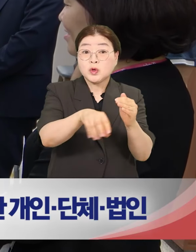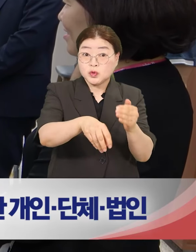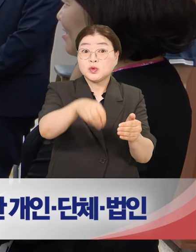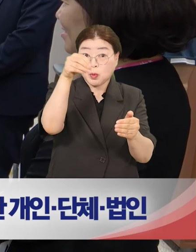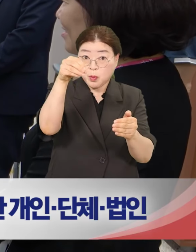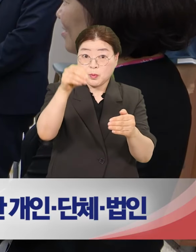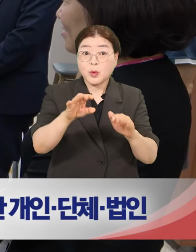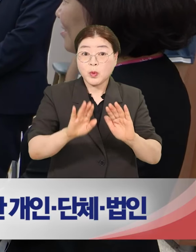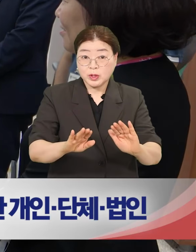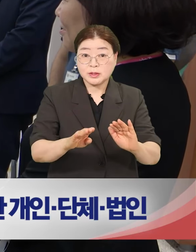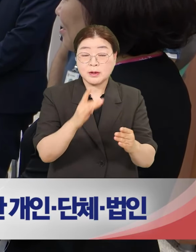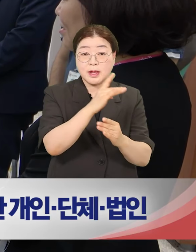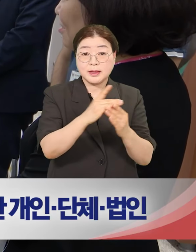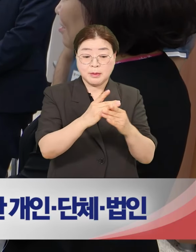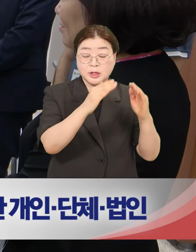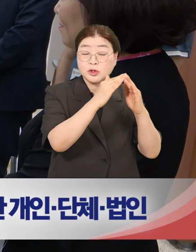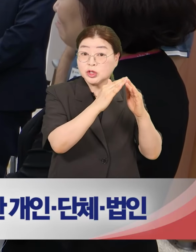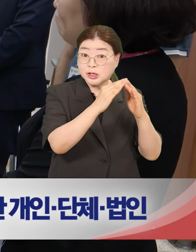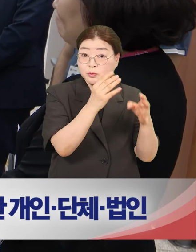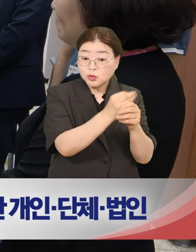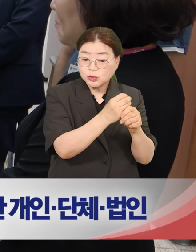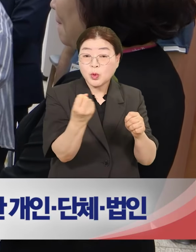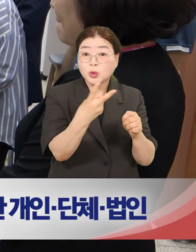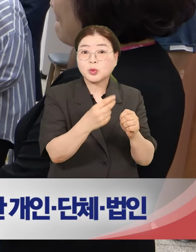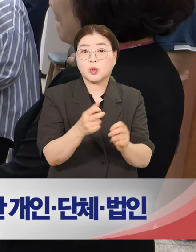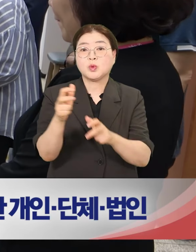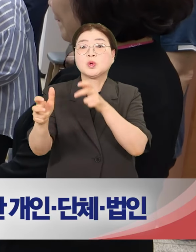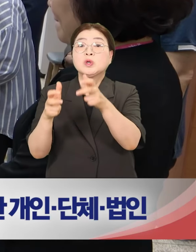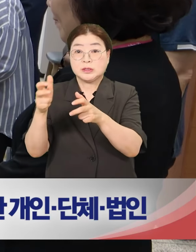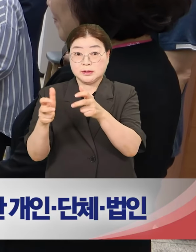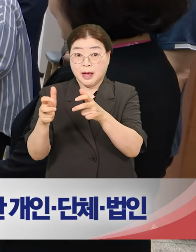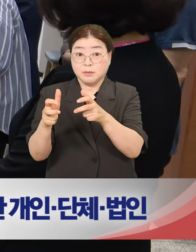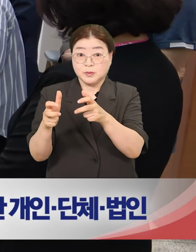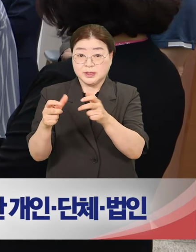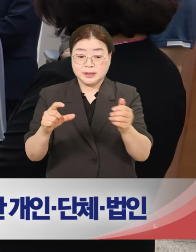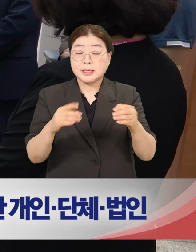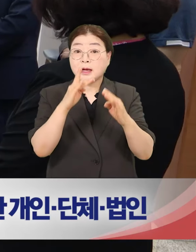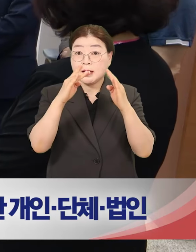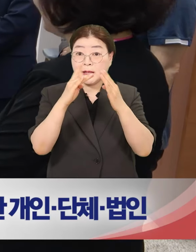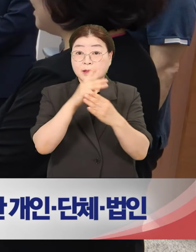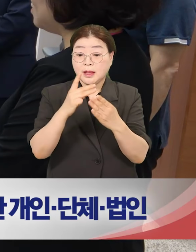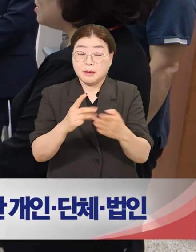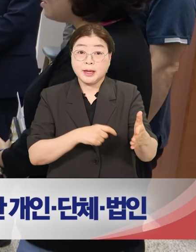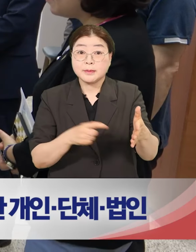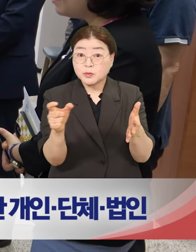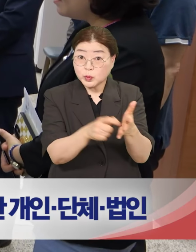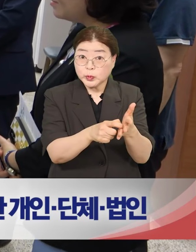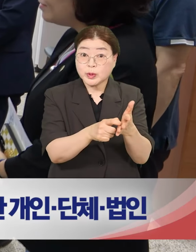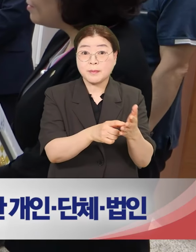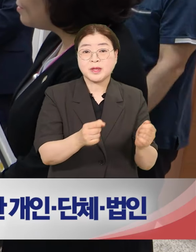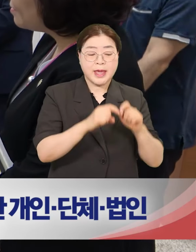113명의 납세자가 성실 납세자로 추첨되었으며 선정 대상은 태백시 관내에 주소 또는 사업자를